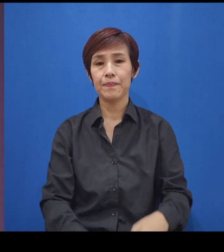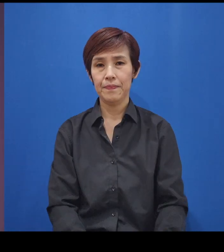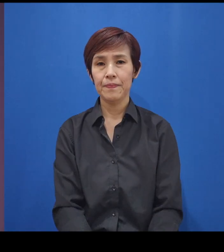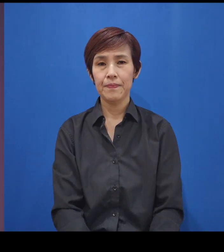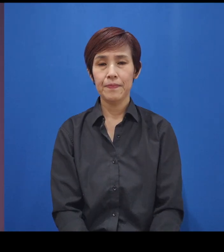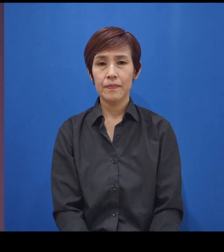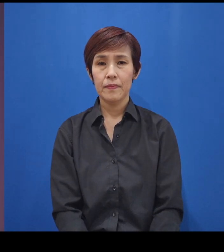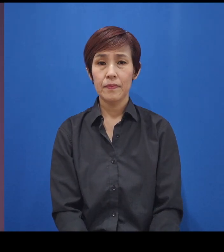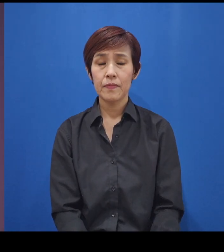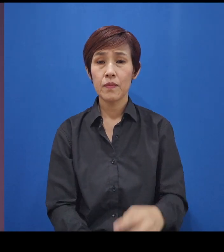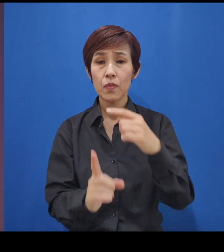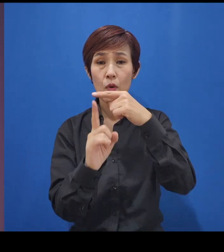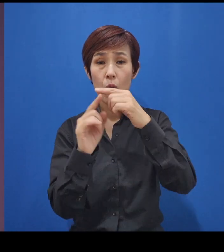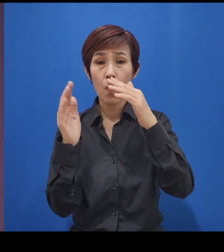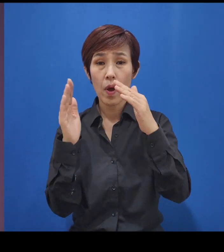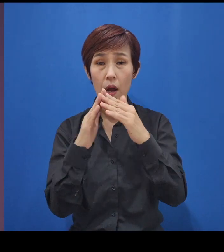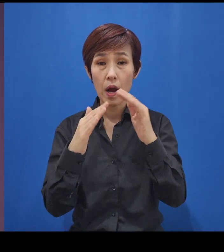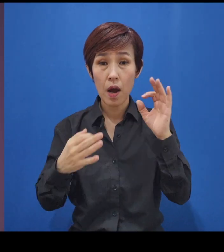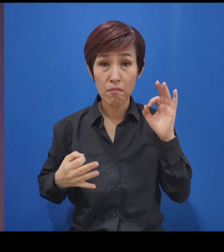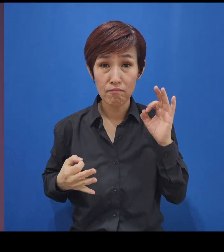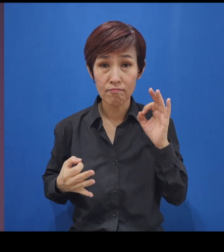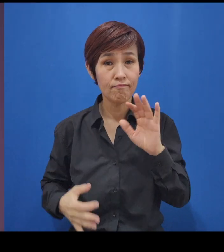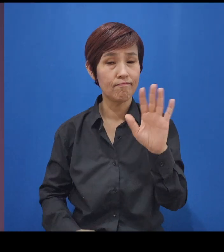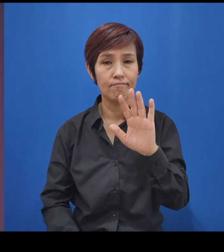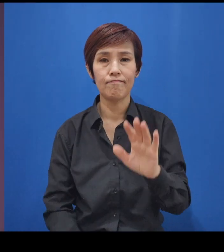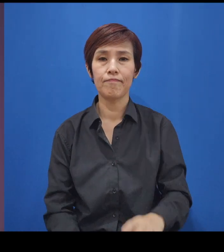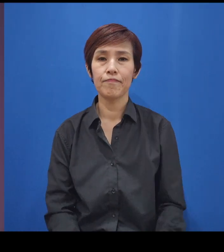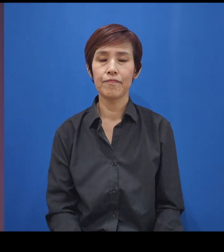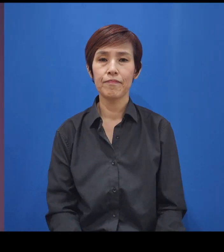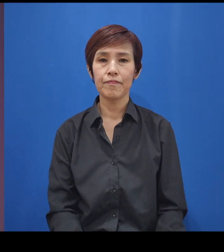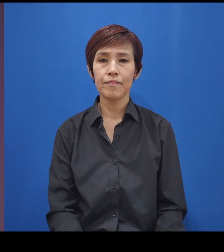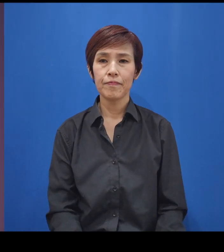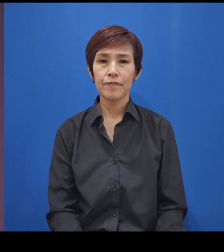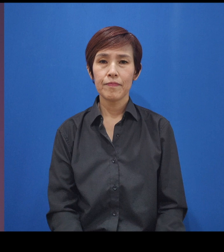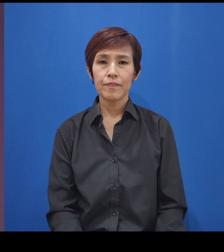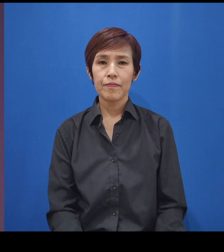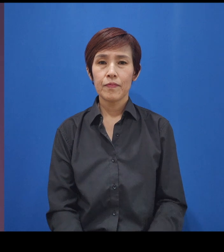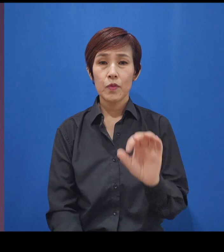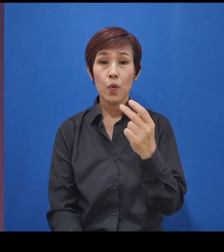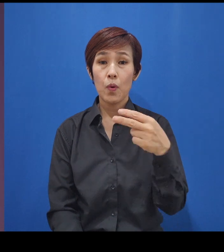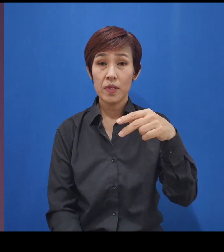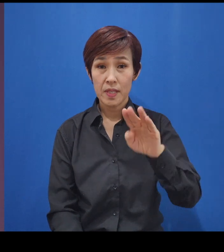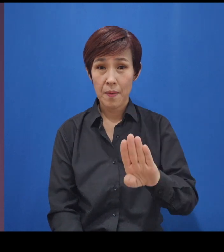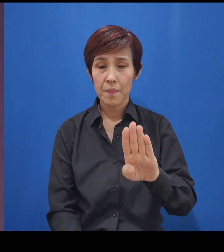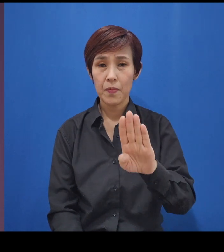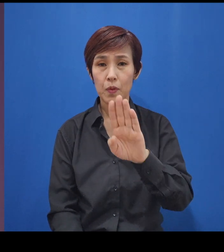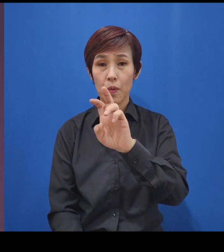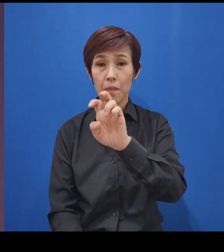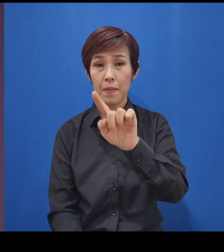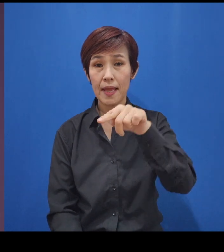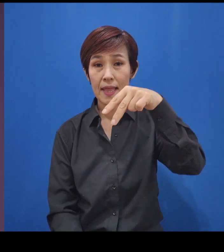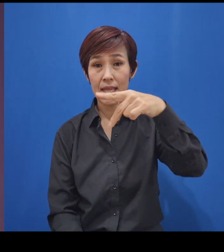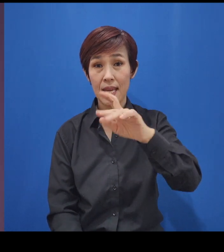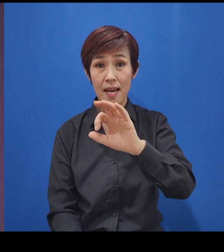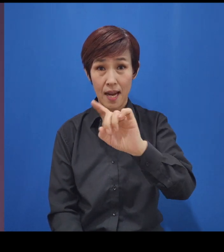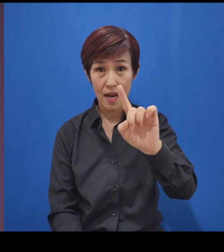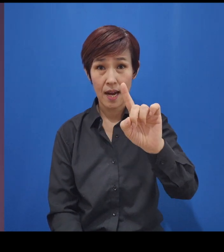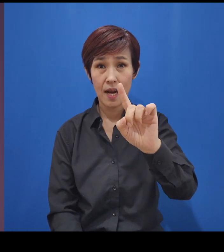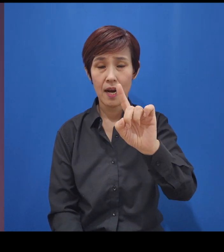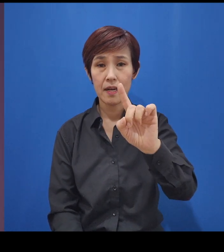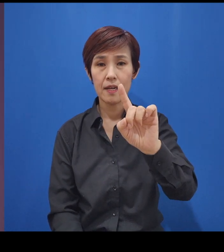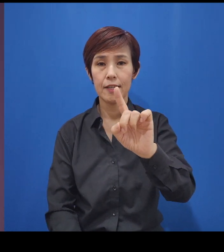둡니다. 그러나 교회가 아무 일을 안 한 건 아니에요. 23절에 보면 요셉과 마띠아를